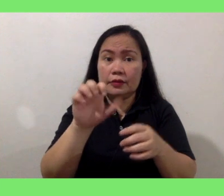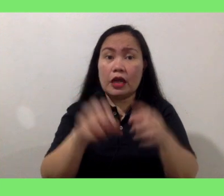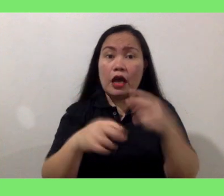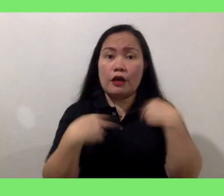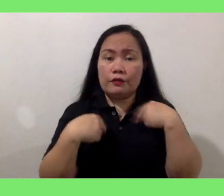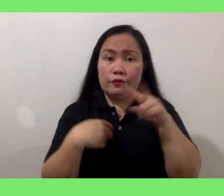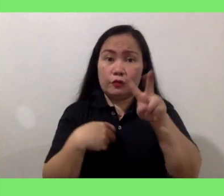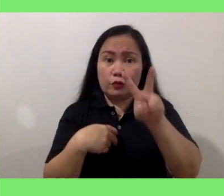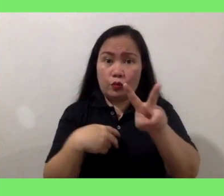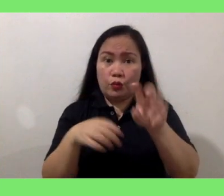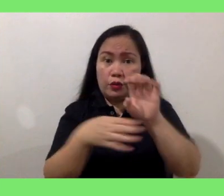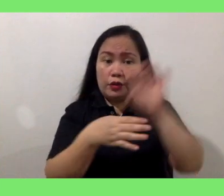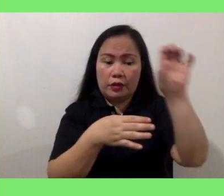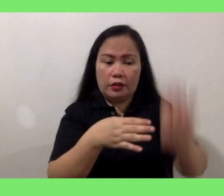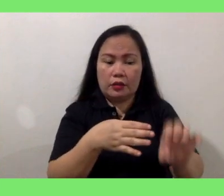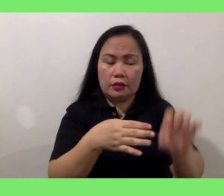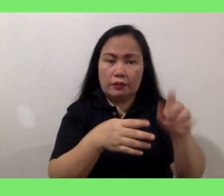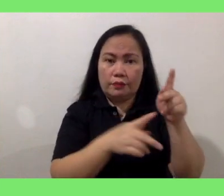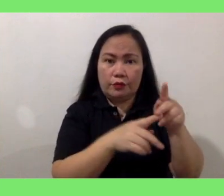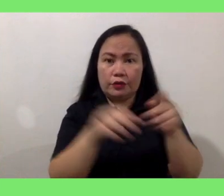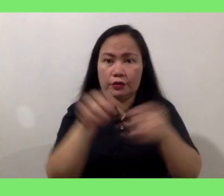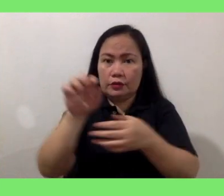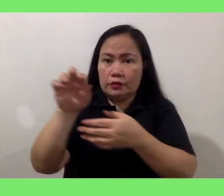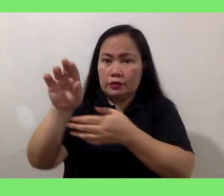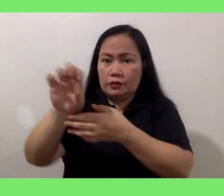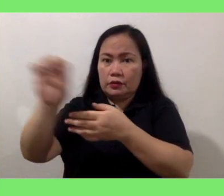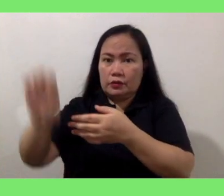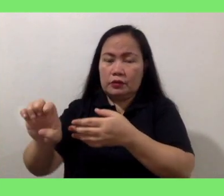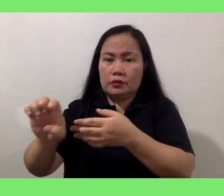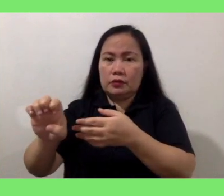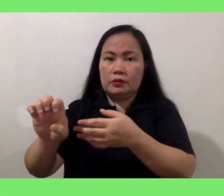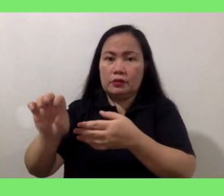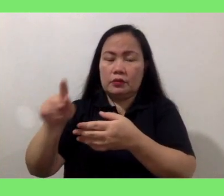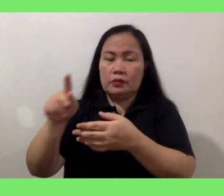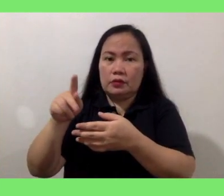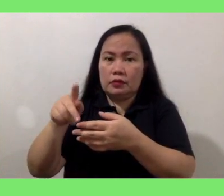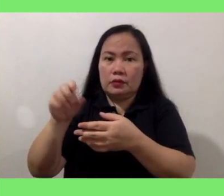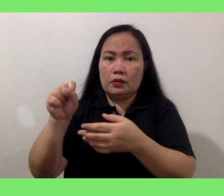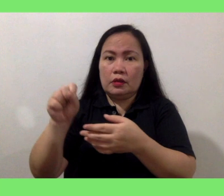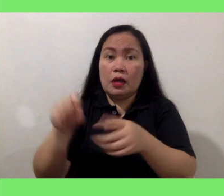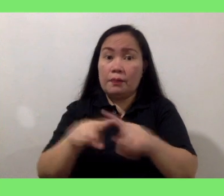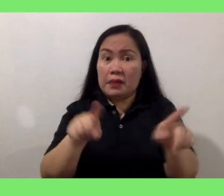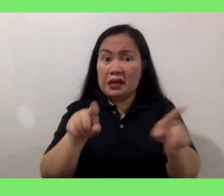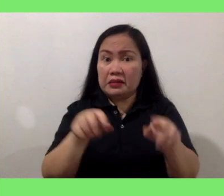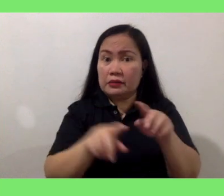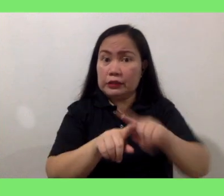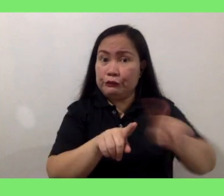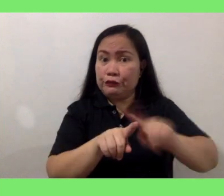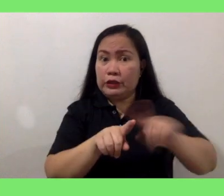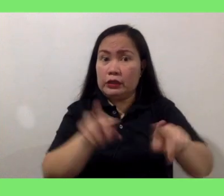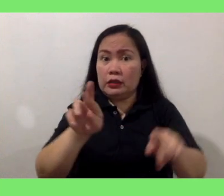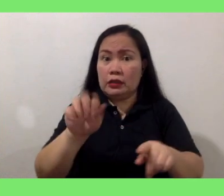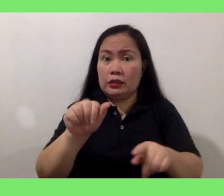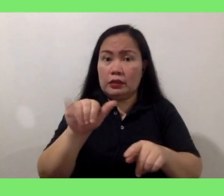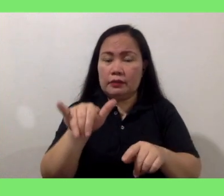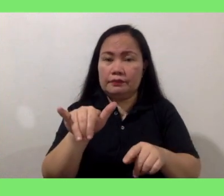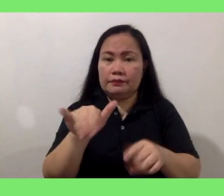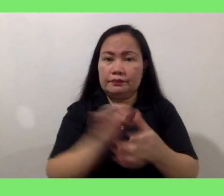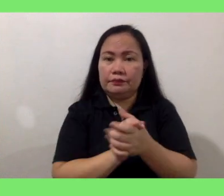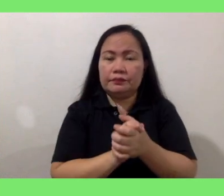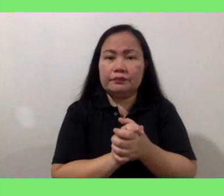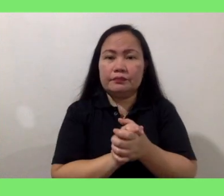dalawang endpoints. Okay? Pero pag sinabi nating ray, meron lang po siyang isang